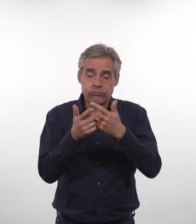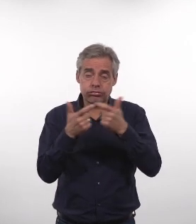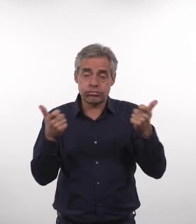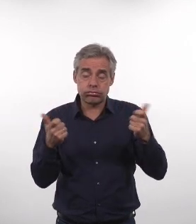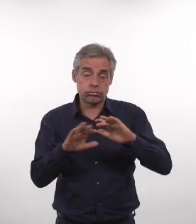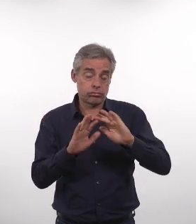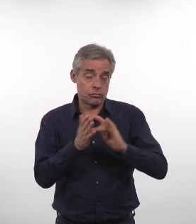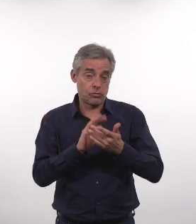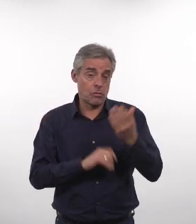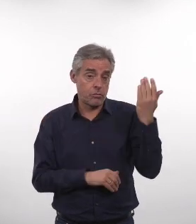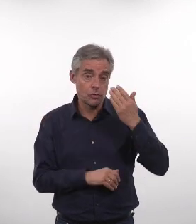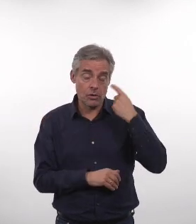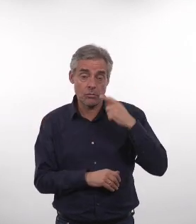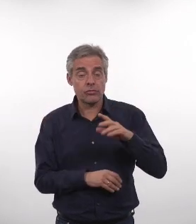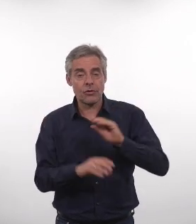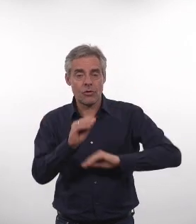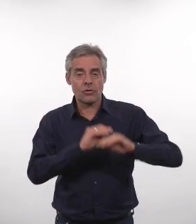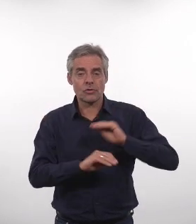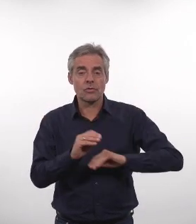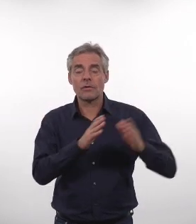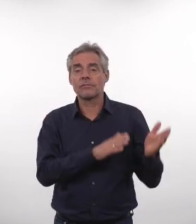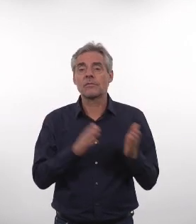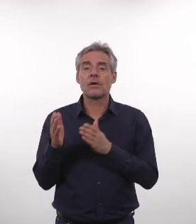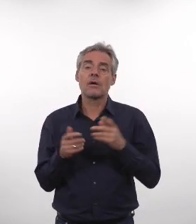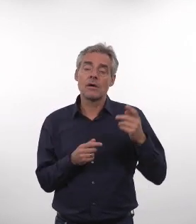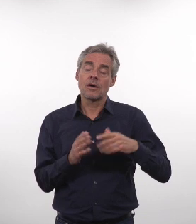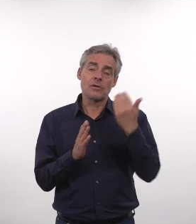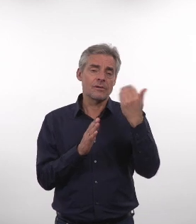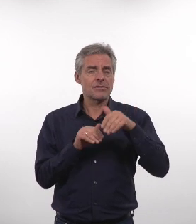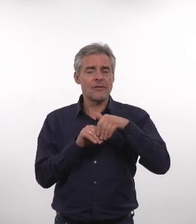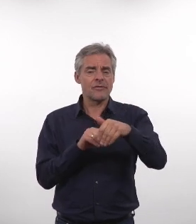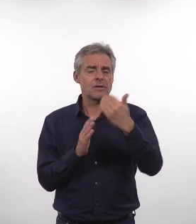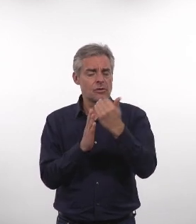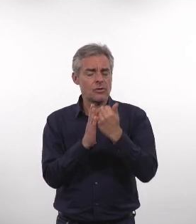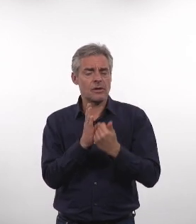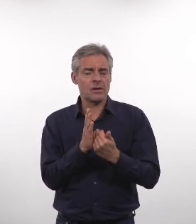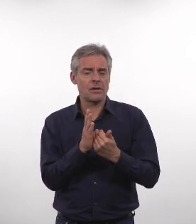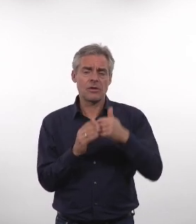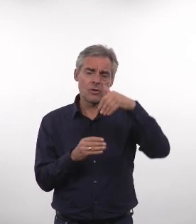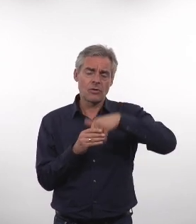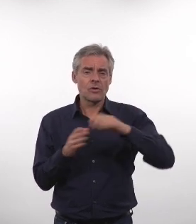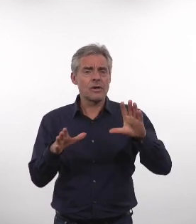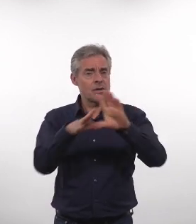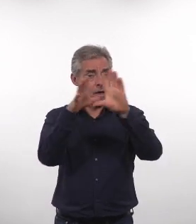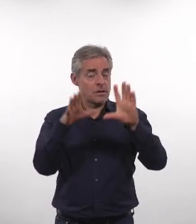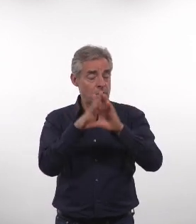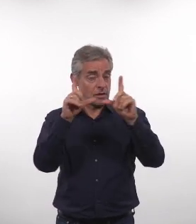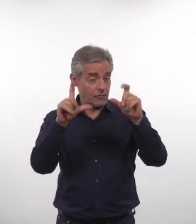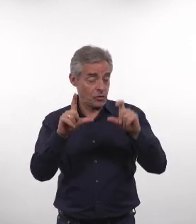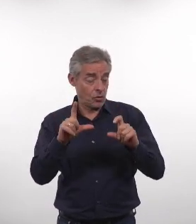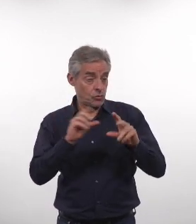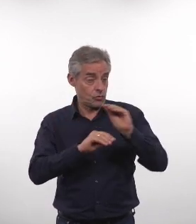va être nécessaire pour le soin. Et puis, il y a aussi une banque de données, donc à la fois des images, des photos